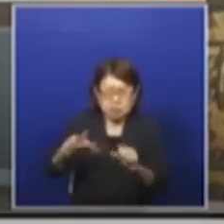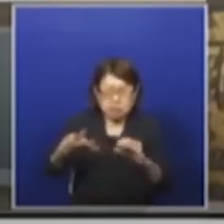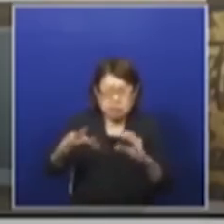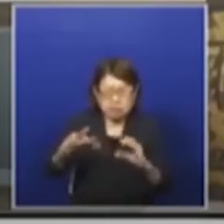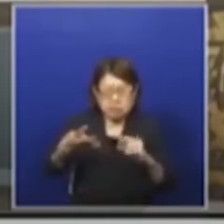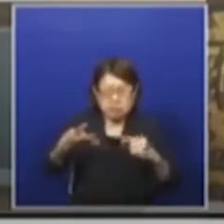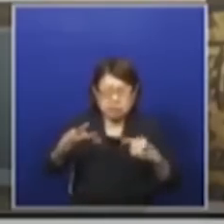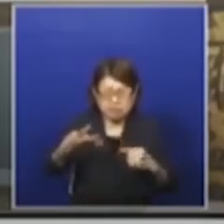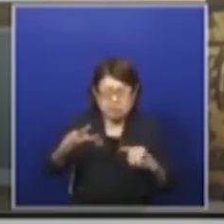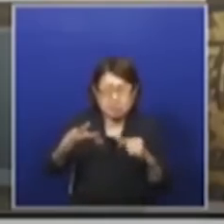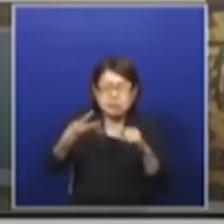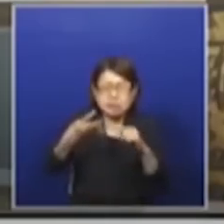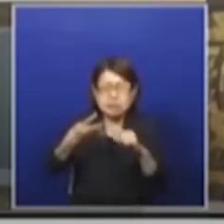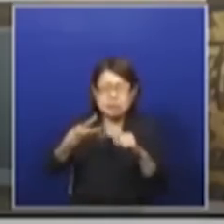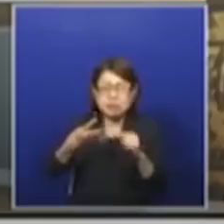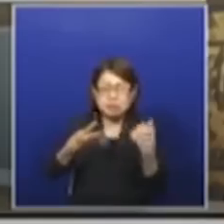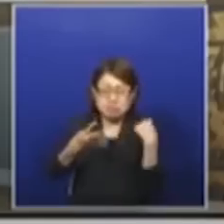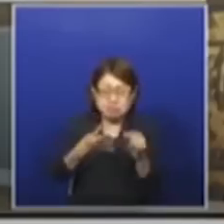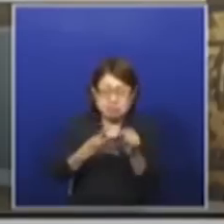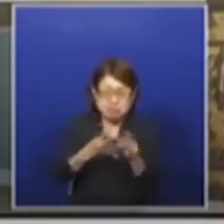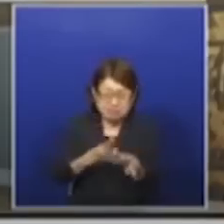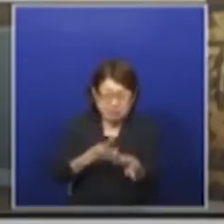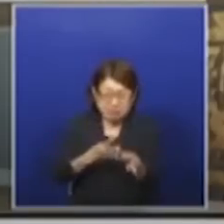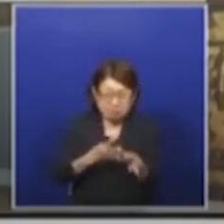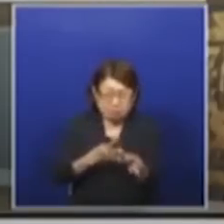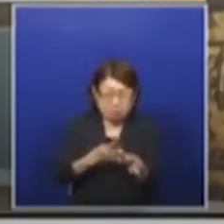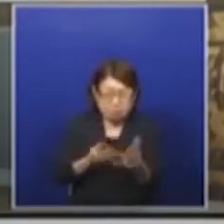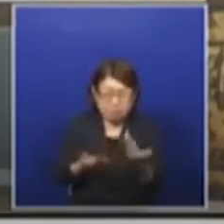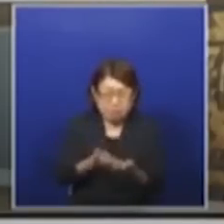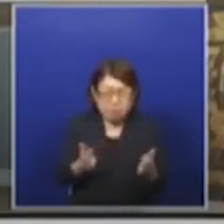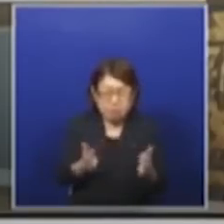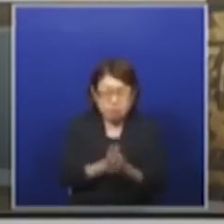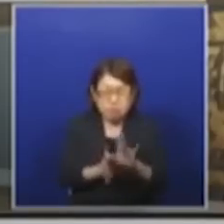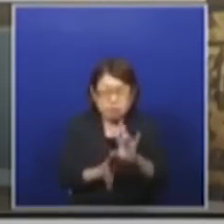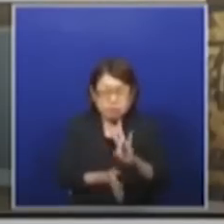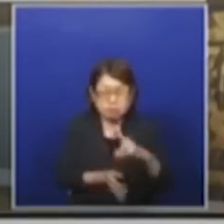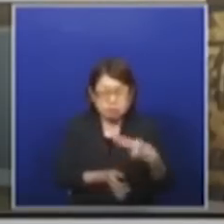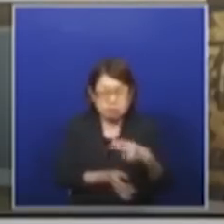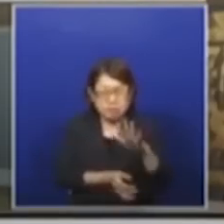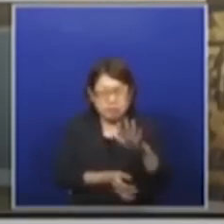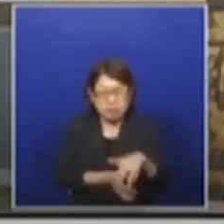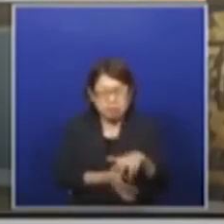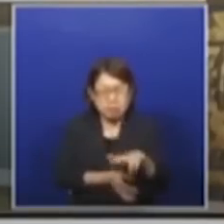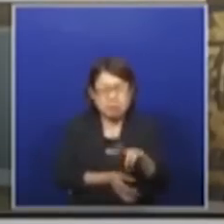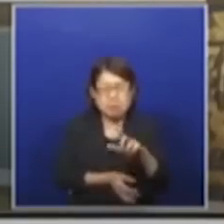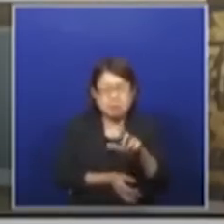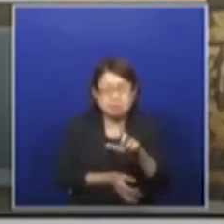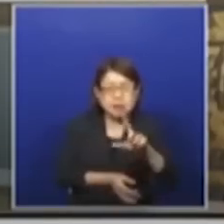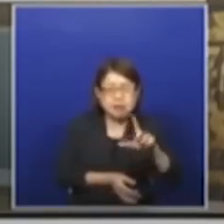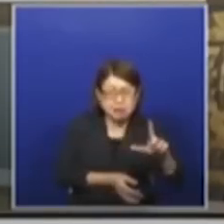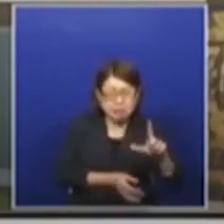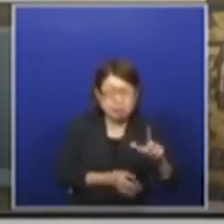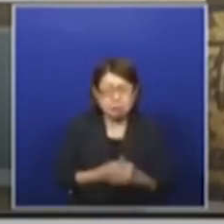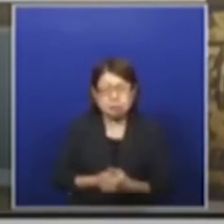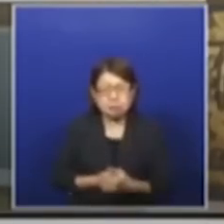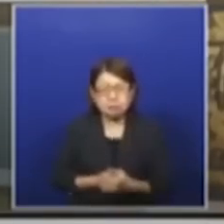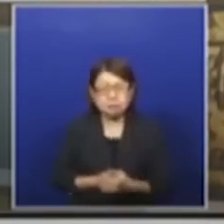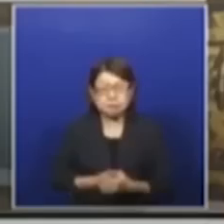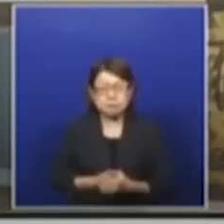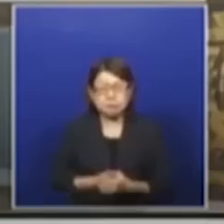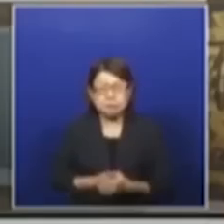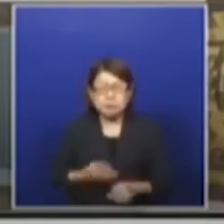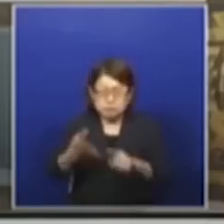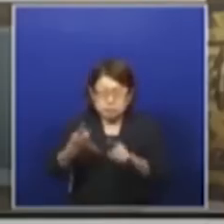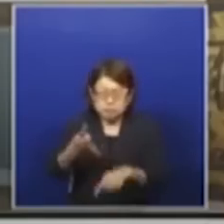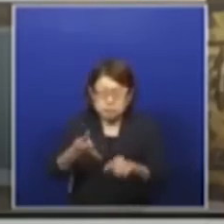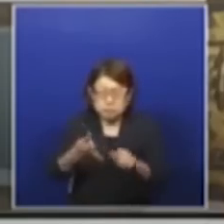หนี้มูลค่า 75,000 ล้านบาทคิดเป็น 8% ของตราสารหนี้ที่เข้าขายได้ประโยชน์